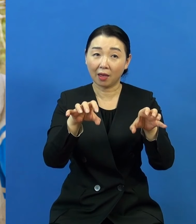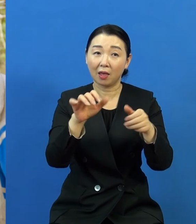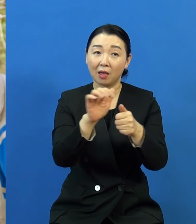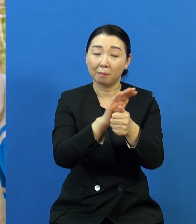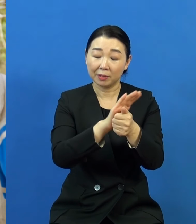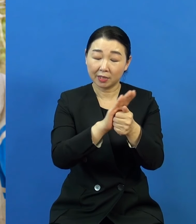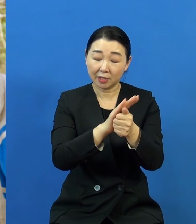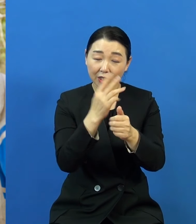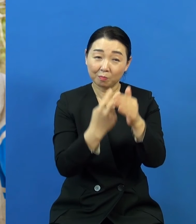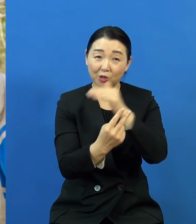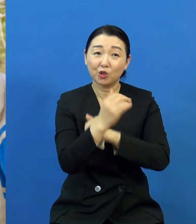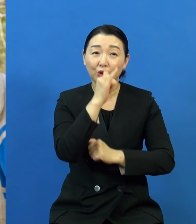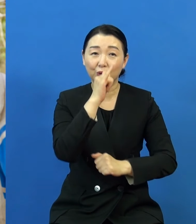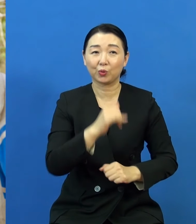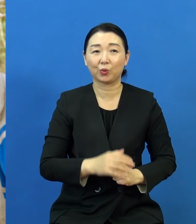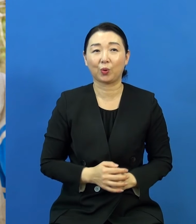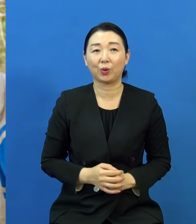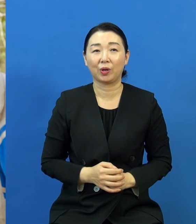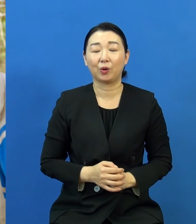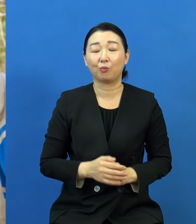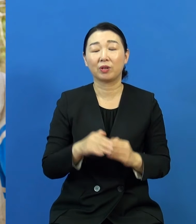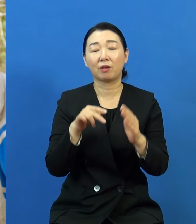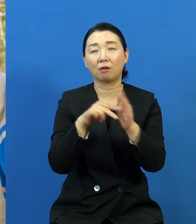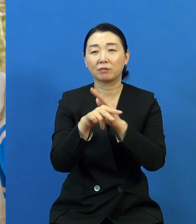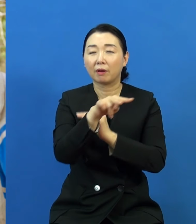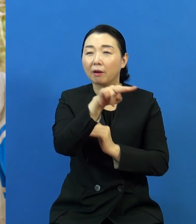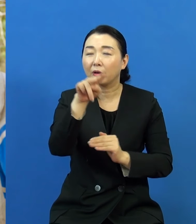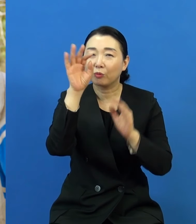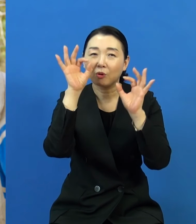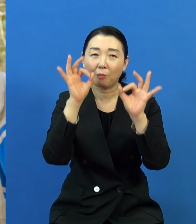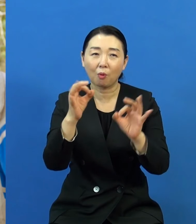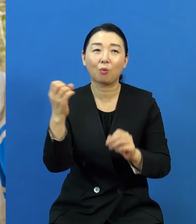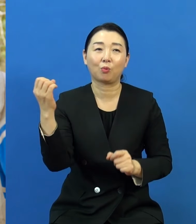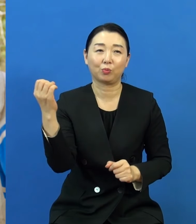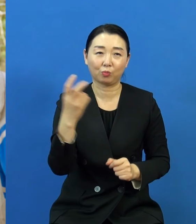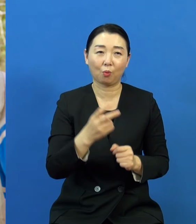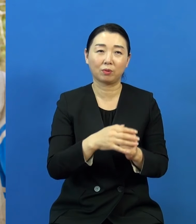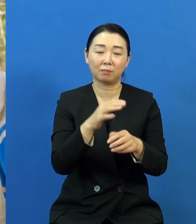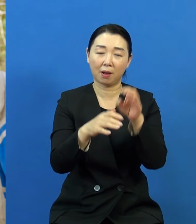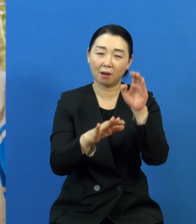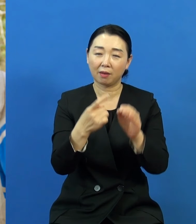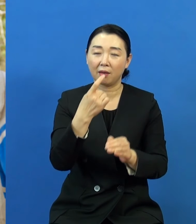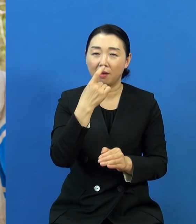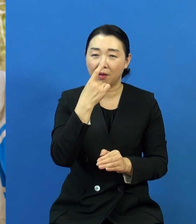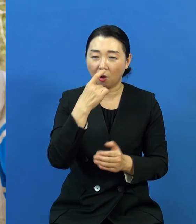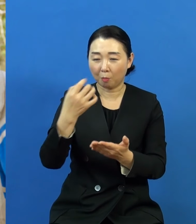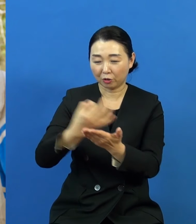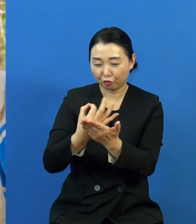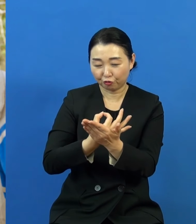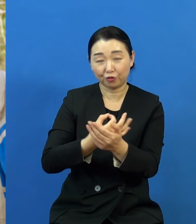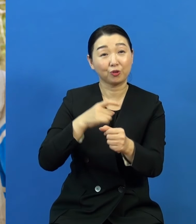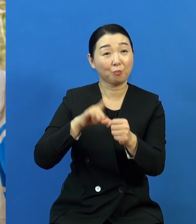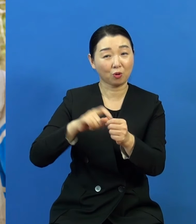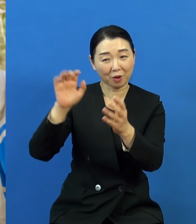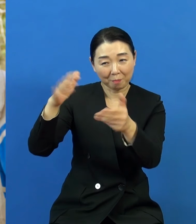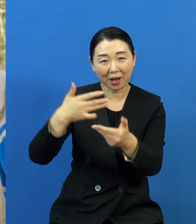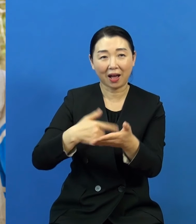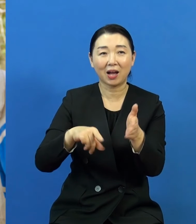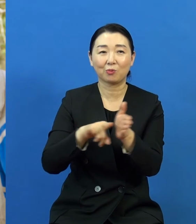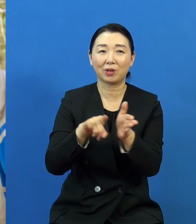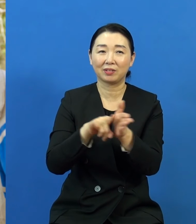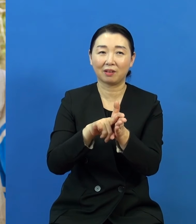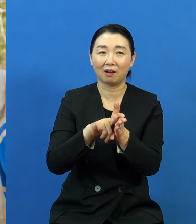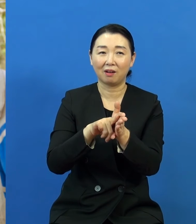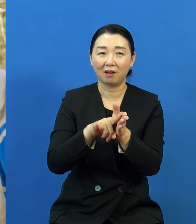하나가 진행되고 있어서 저희는 현장을 둘러보고 또 그 마을이 커피의 수익을 극대화하도록 커피